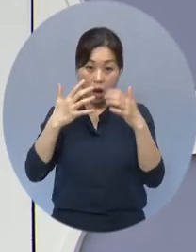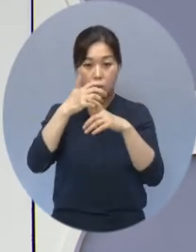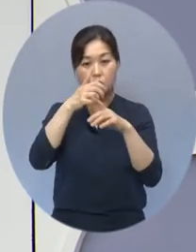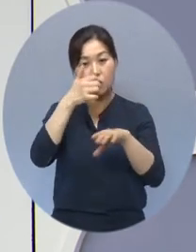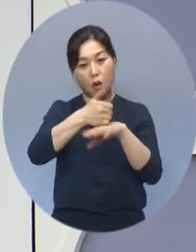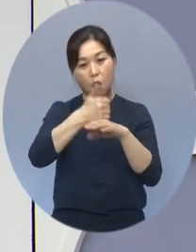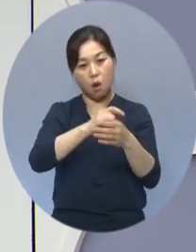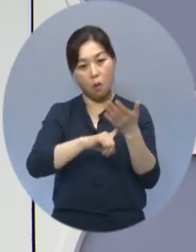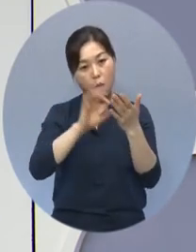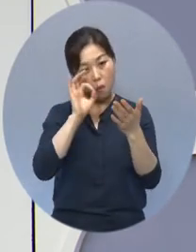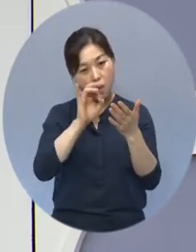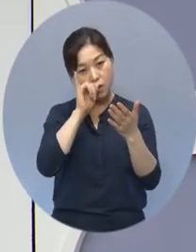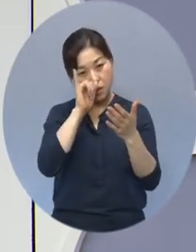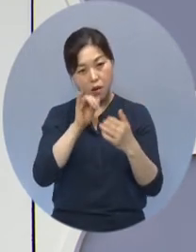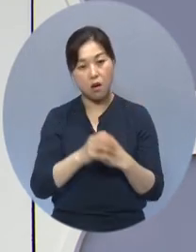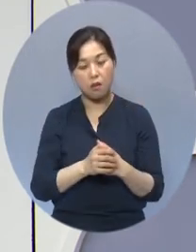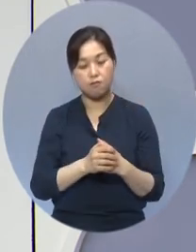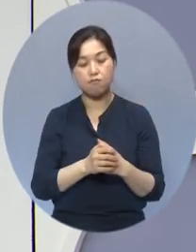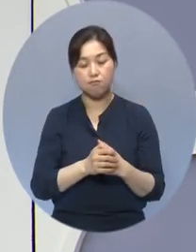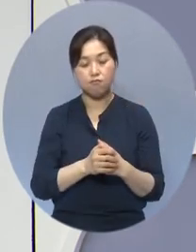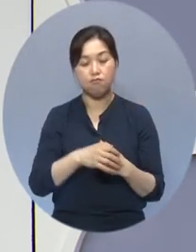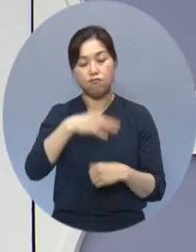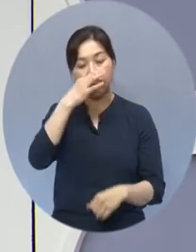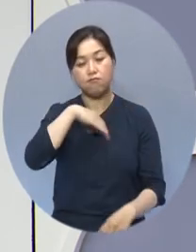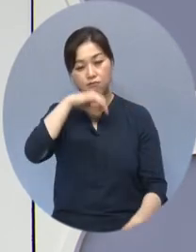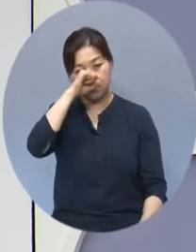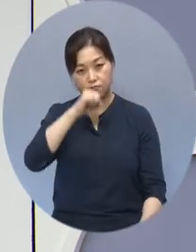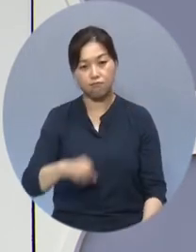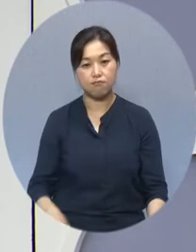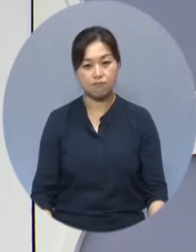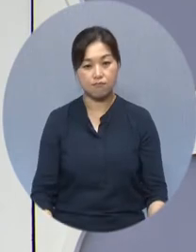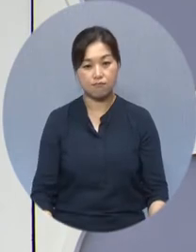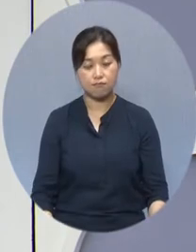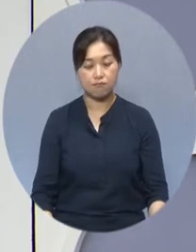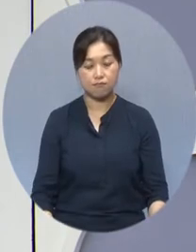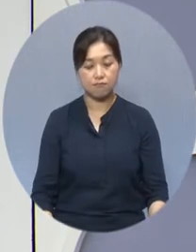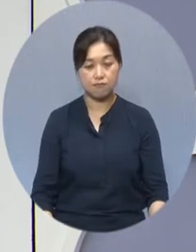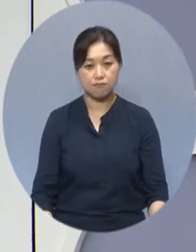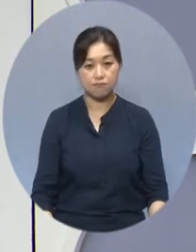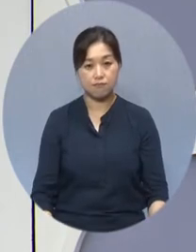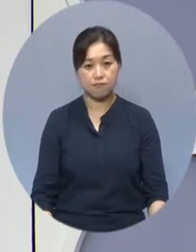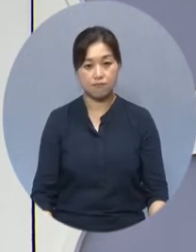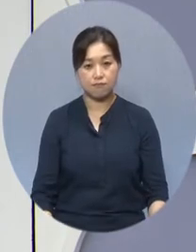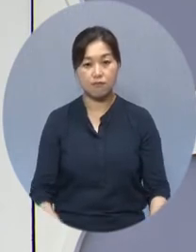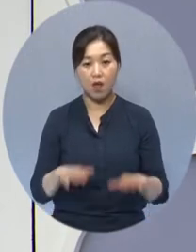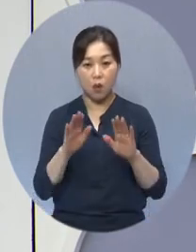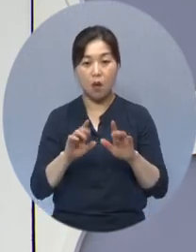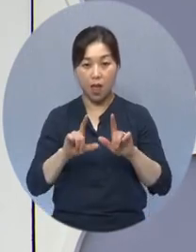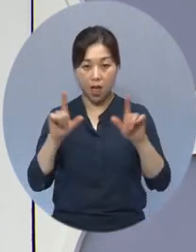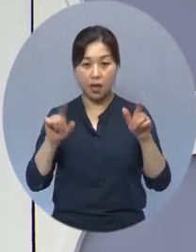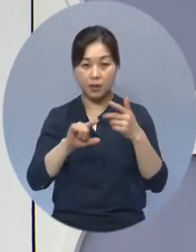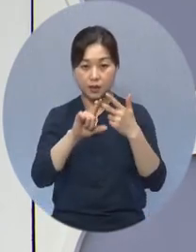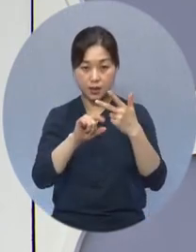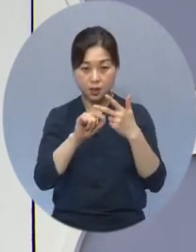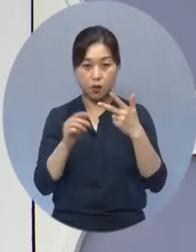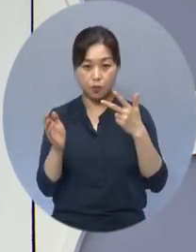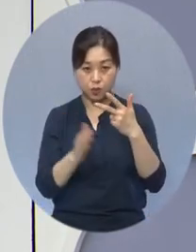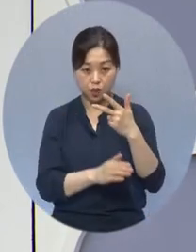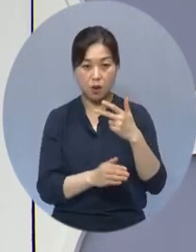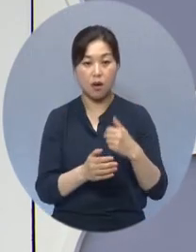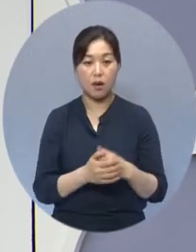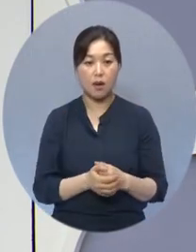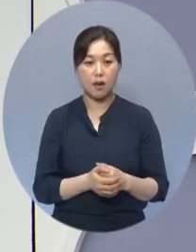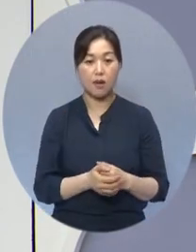있거든요. 그래서 좋은 효과가 있다. 그래서 저희는 이제 올해 7월부터 용인형